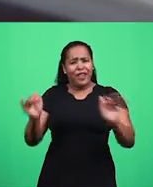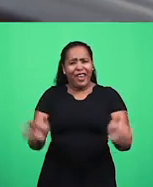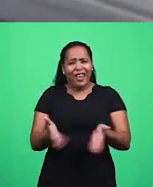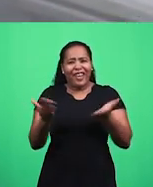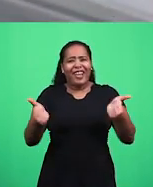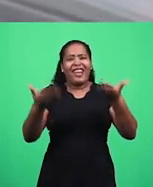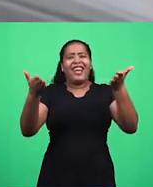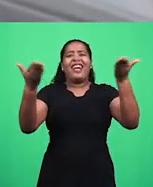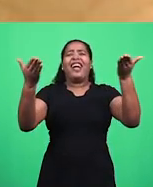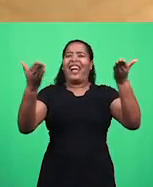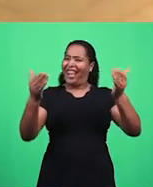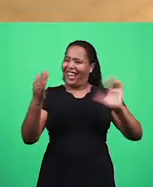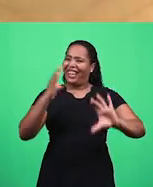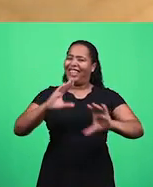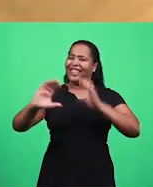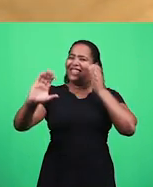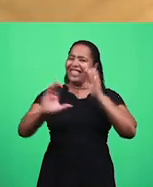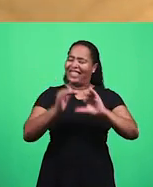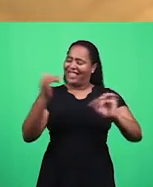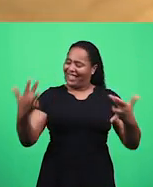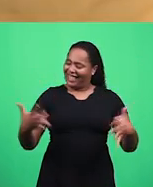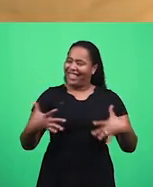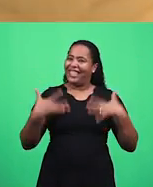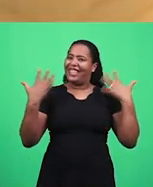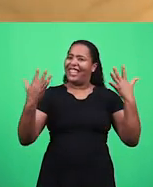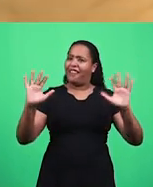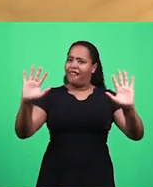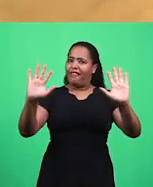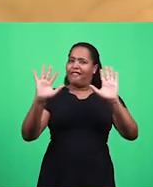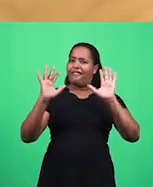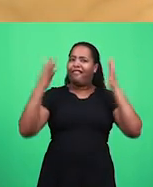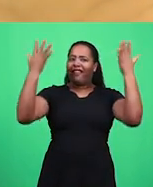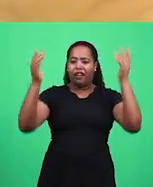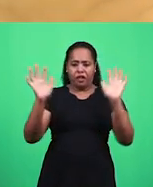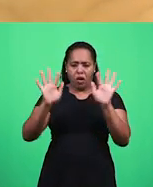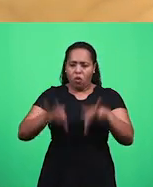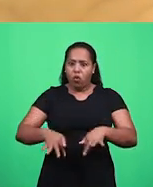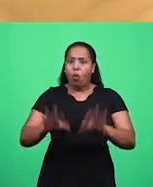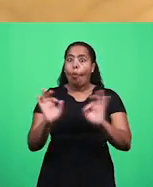Пой, народ мой, радуйся, ибо пир этот не закончится.